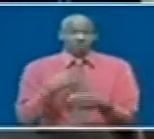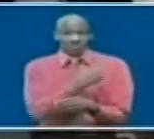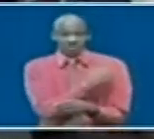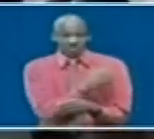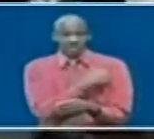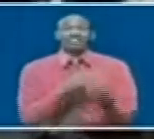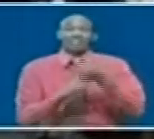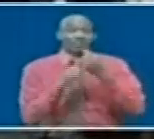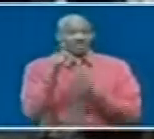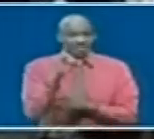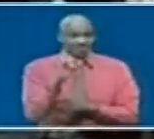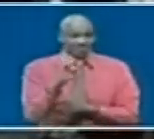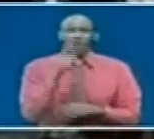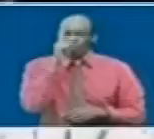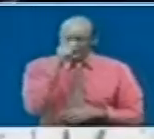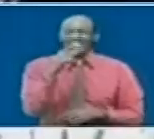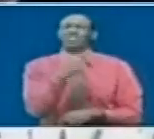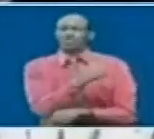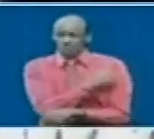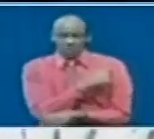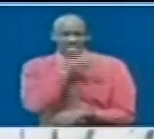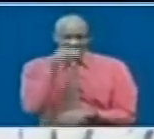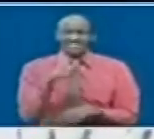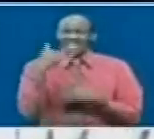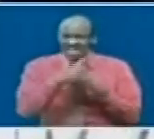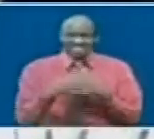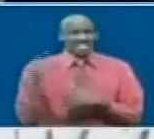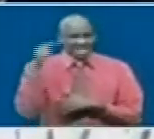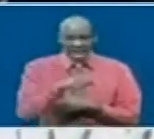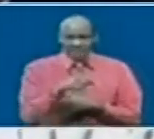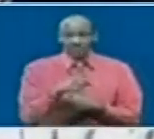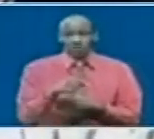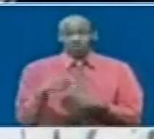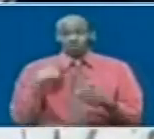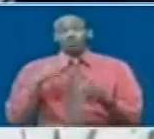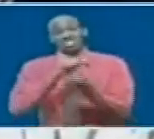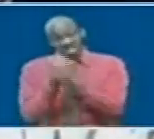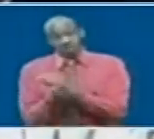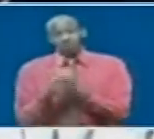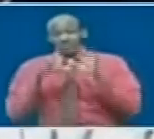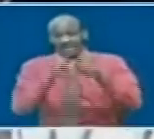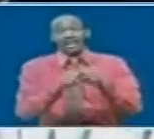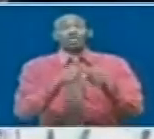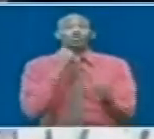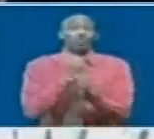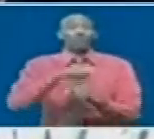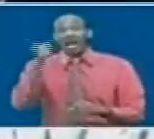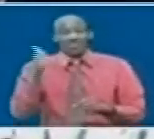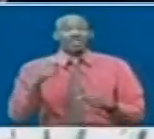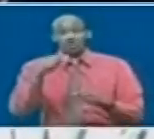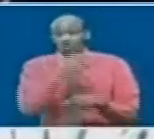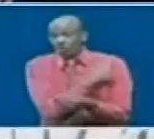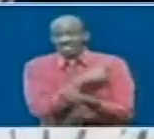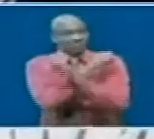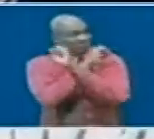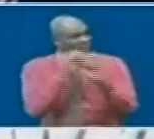There shall be not one single doctor in this country coming to replace another doctor in Coast General Hospital. We